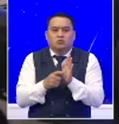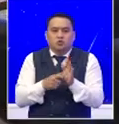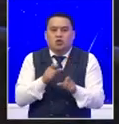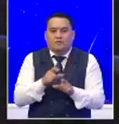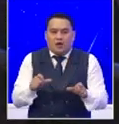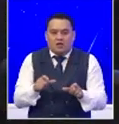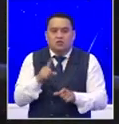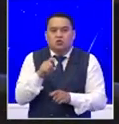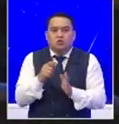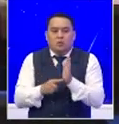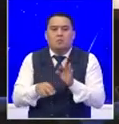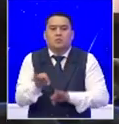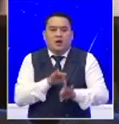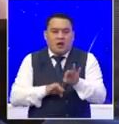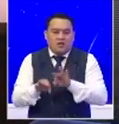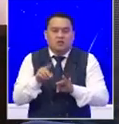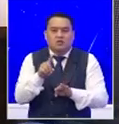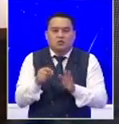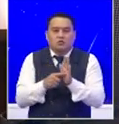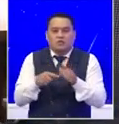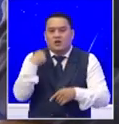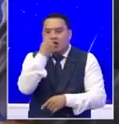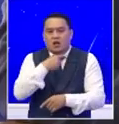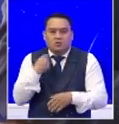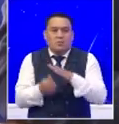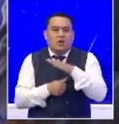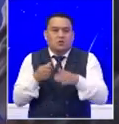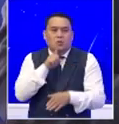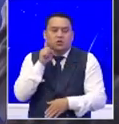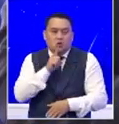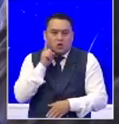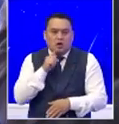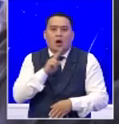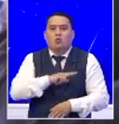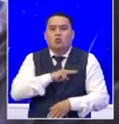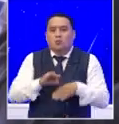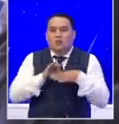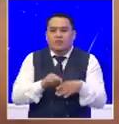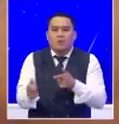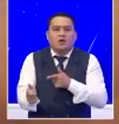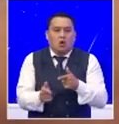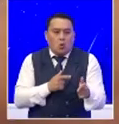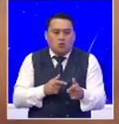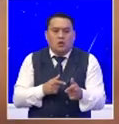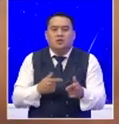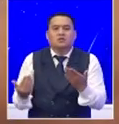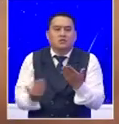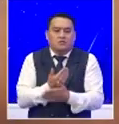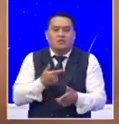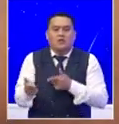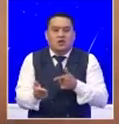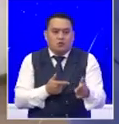По 137 проектам привлечено 410 лиц из числа безработной молодежи. Работа ведется как в подготовке, так и в переподготовке